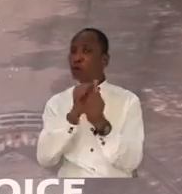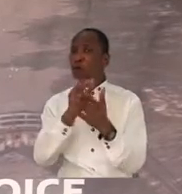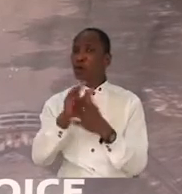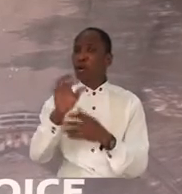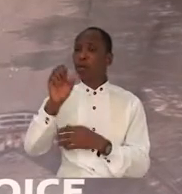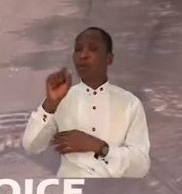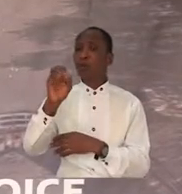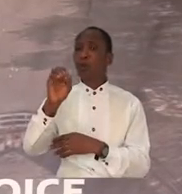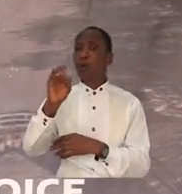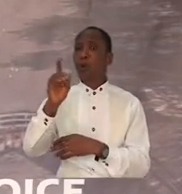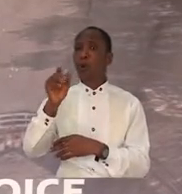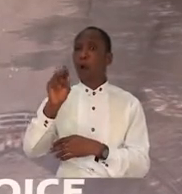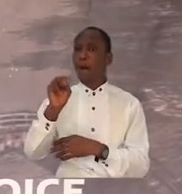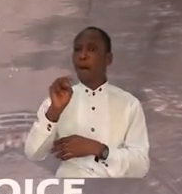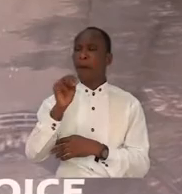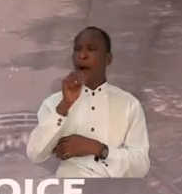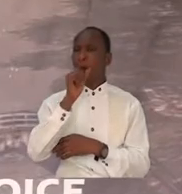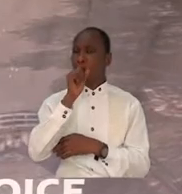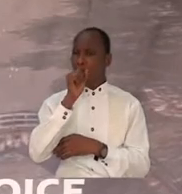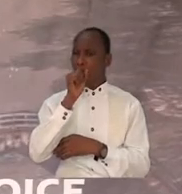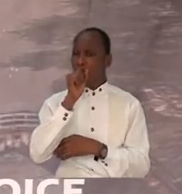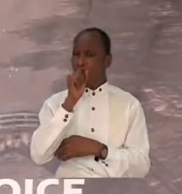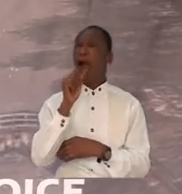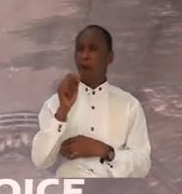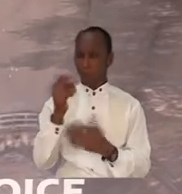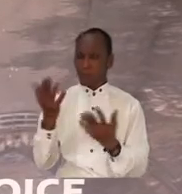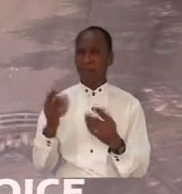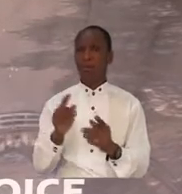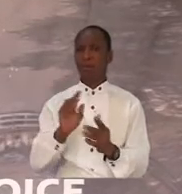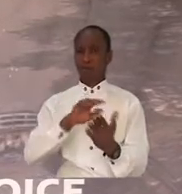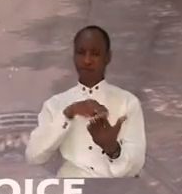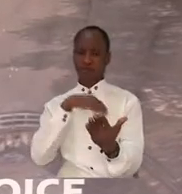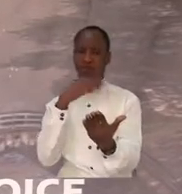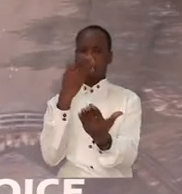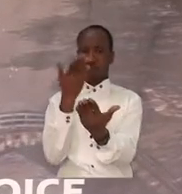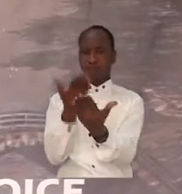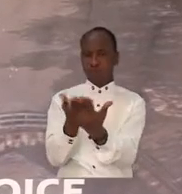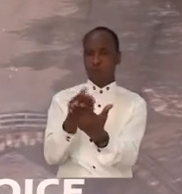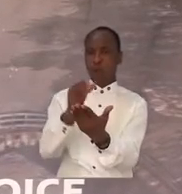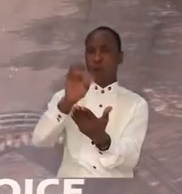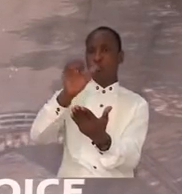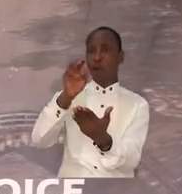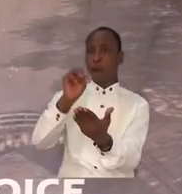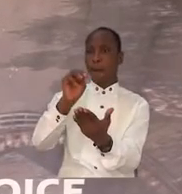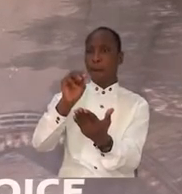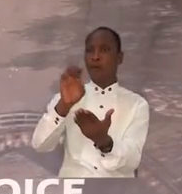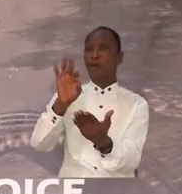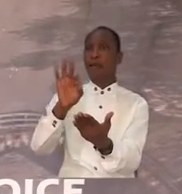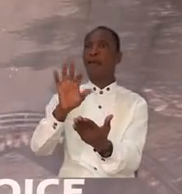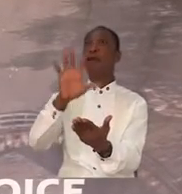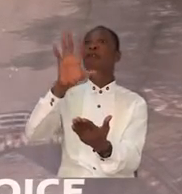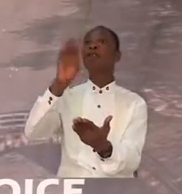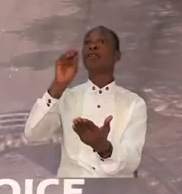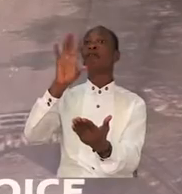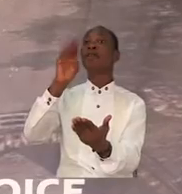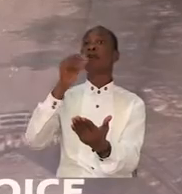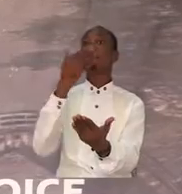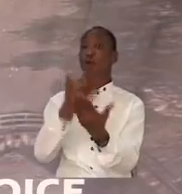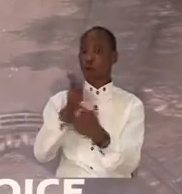chemino. Intisa muko na munya atine ne fuo edionum 50 righteous people. Inti gambe se ho osi